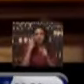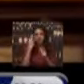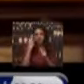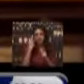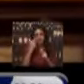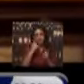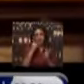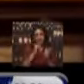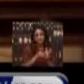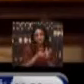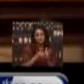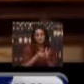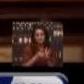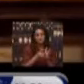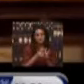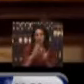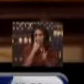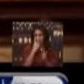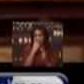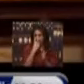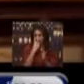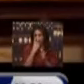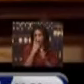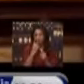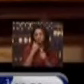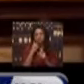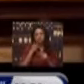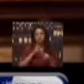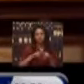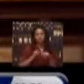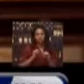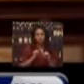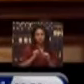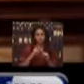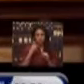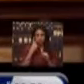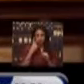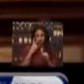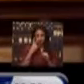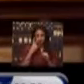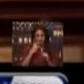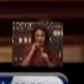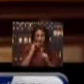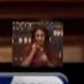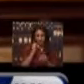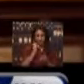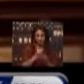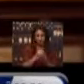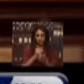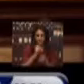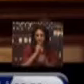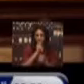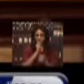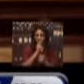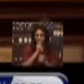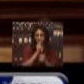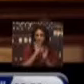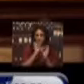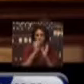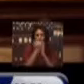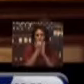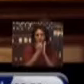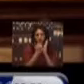سرية بتعليمات من الرئيس جمال عبد الناصر، وكانوا بيستعينوا فيها باتنين عشان يعملوا بعض البرامج اللي